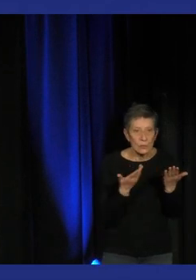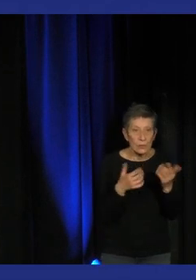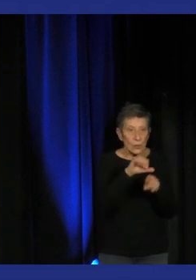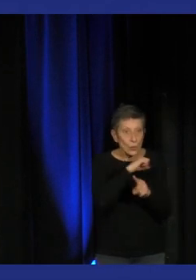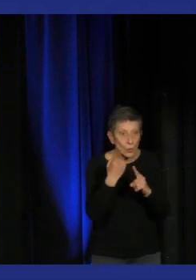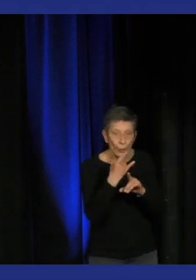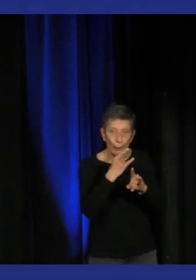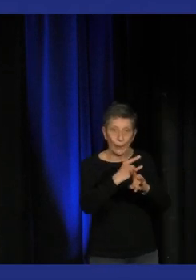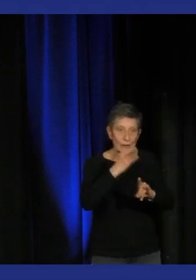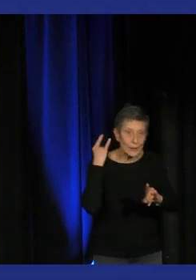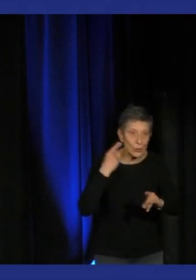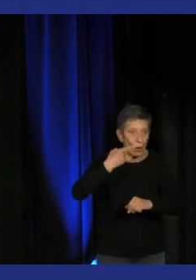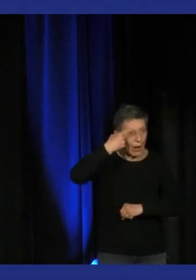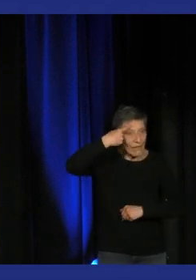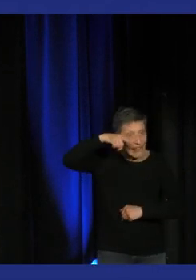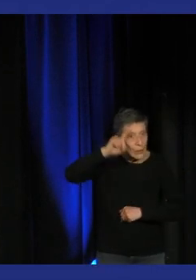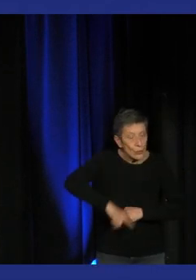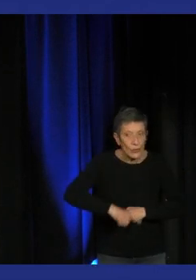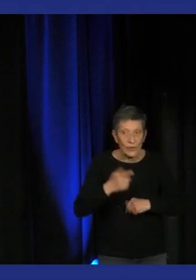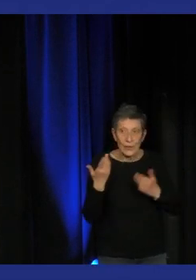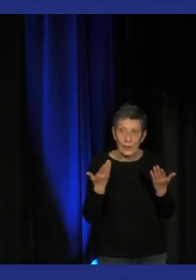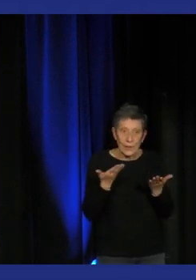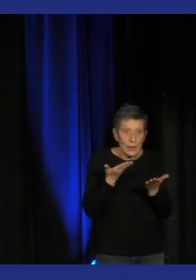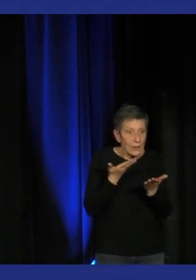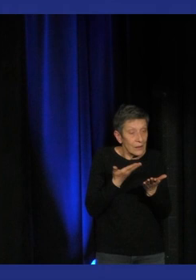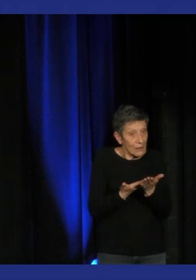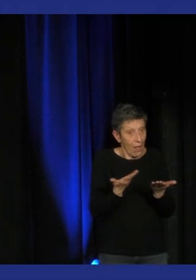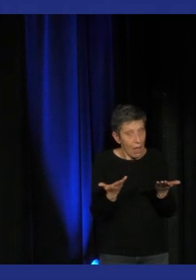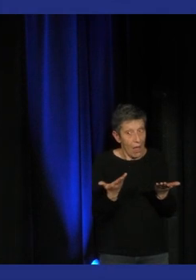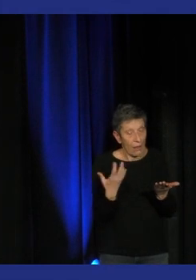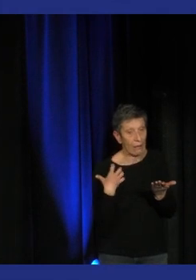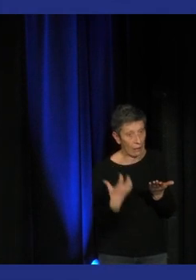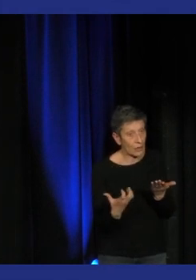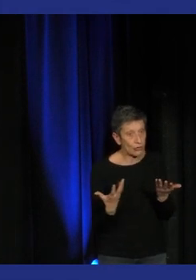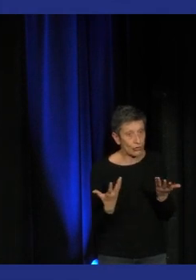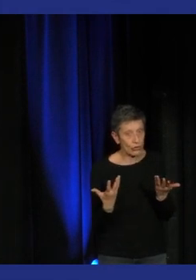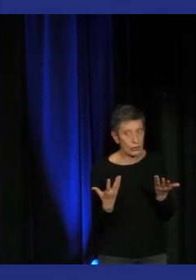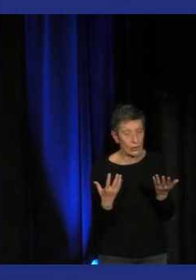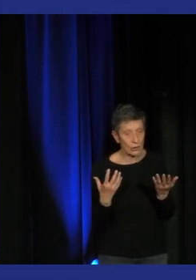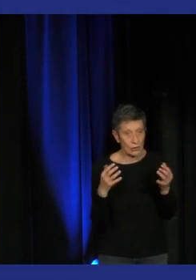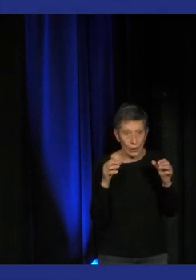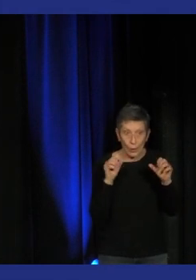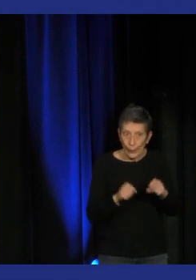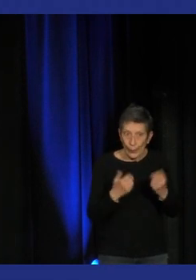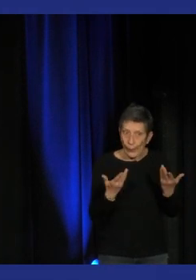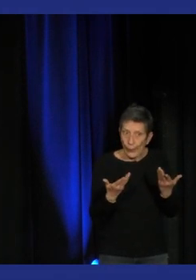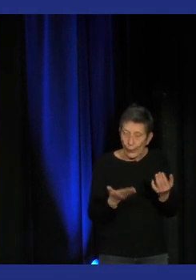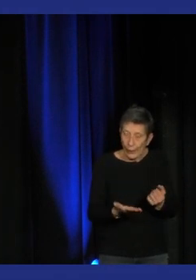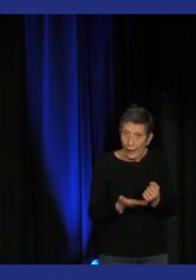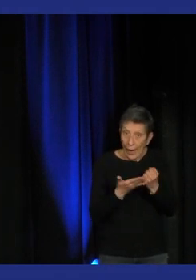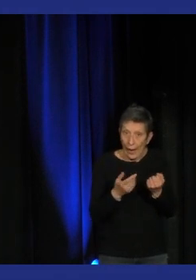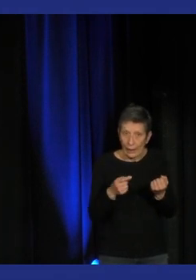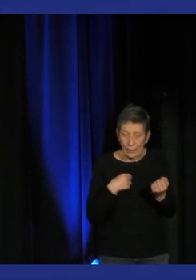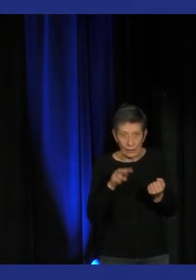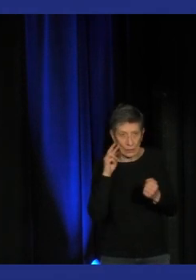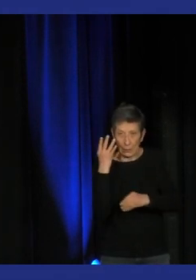l'histoire, de la philosophie dans se réapproprier le monde, ne plus être une victime, mais avoir